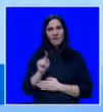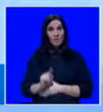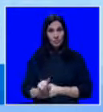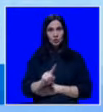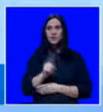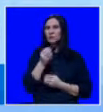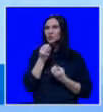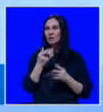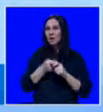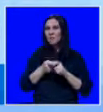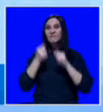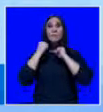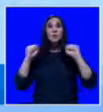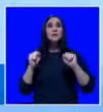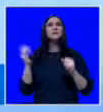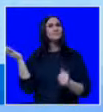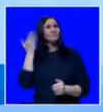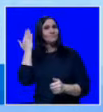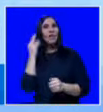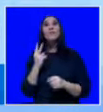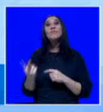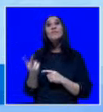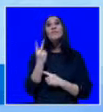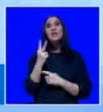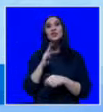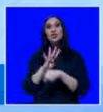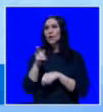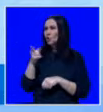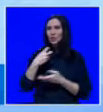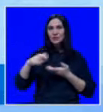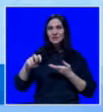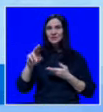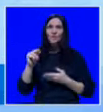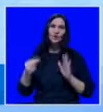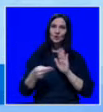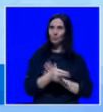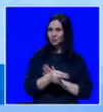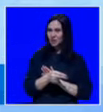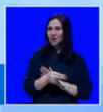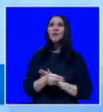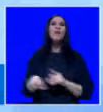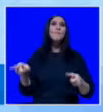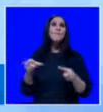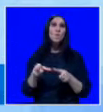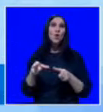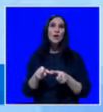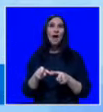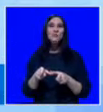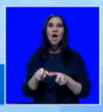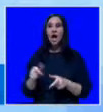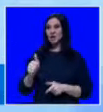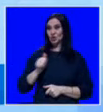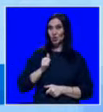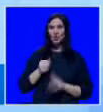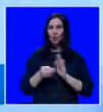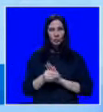онези протести още 2014 година. Той да излиза и да говори за корупция и да бъде моралният стожер за корупцията е